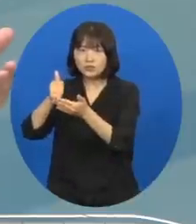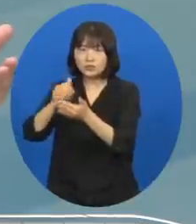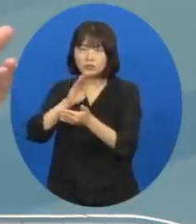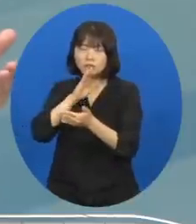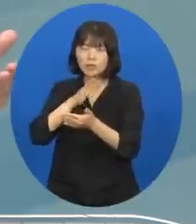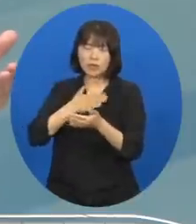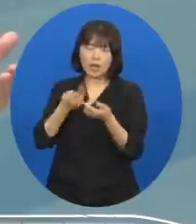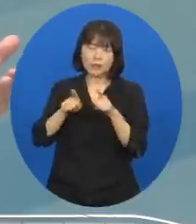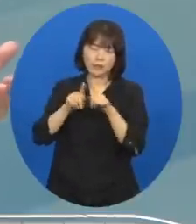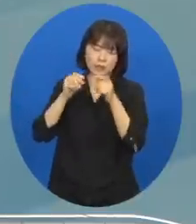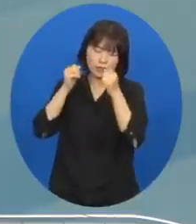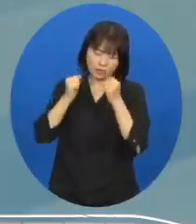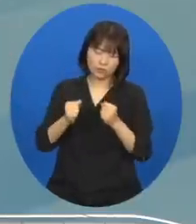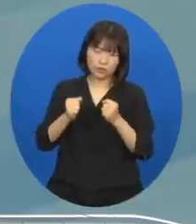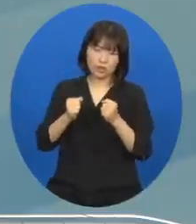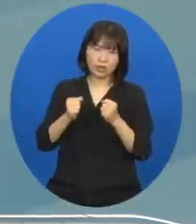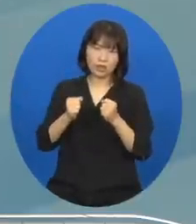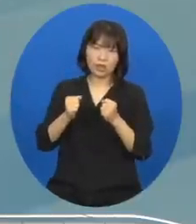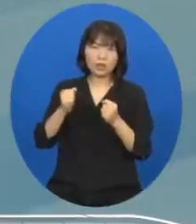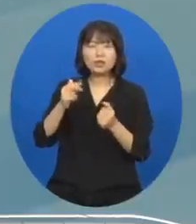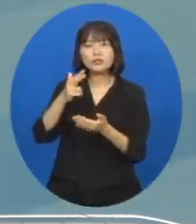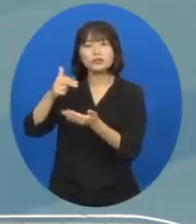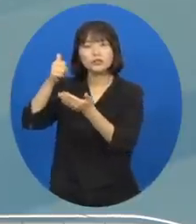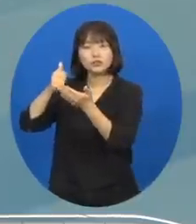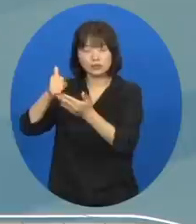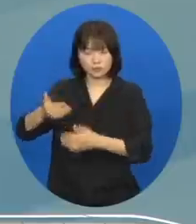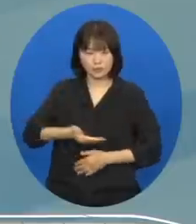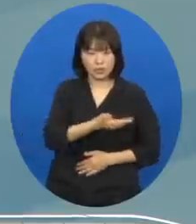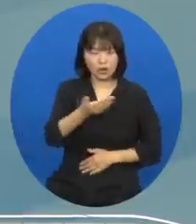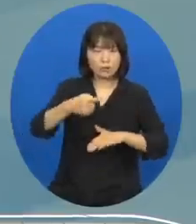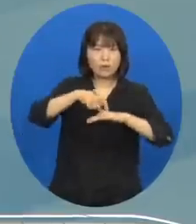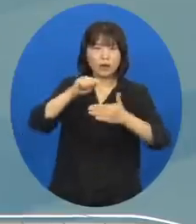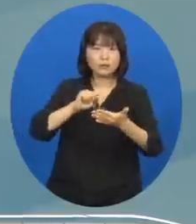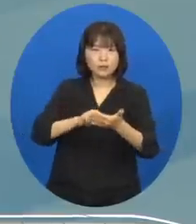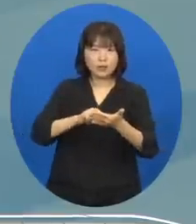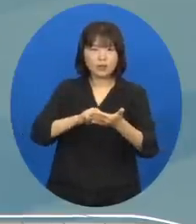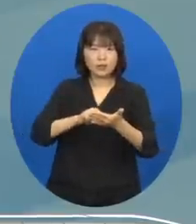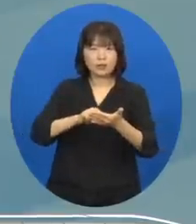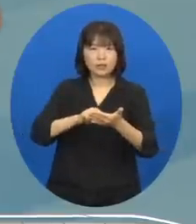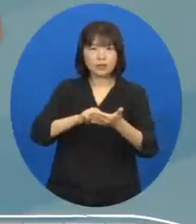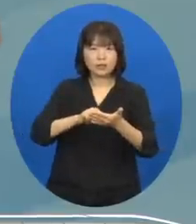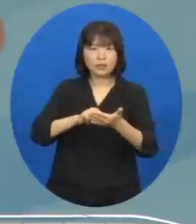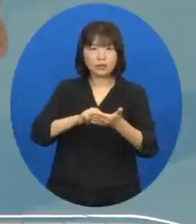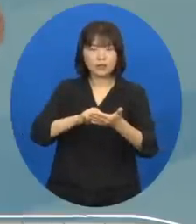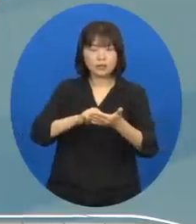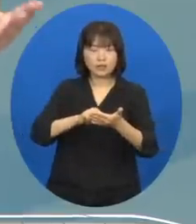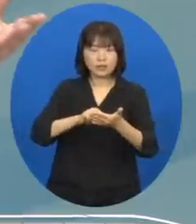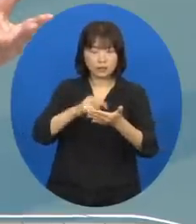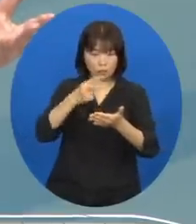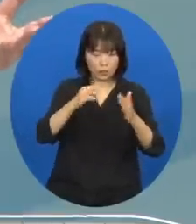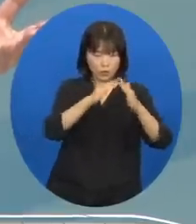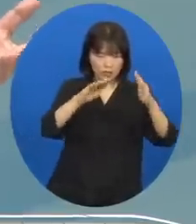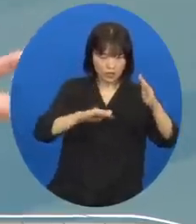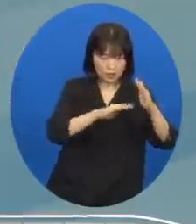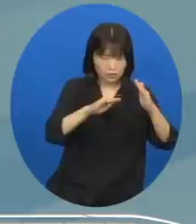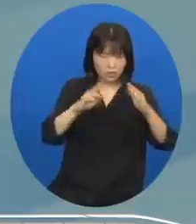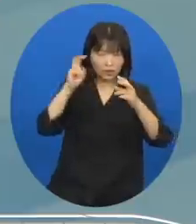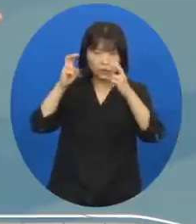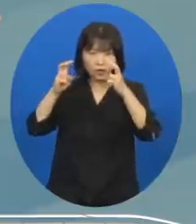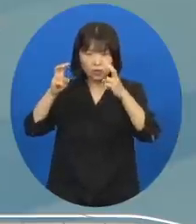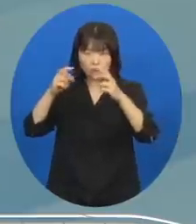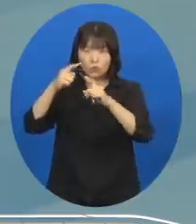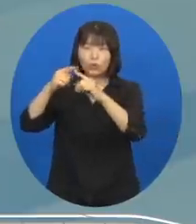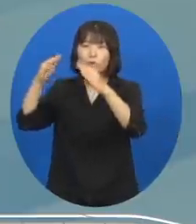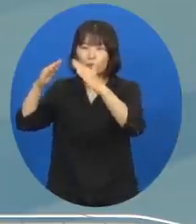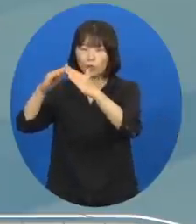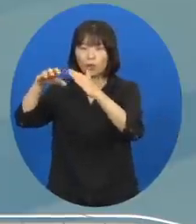함께 계시구나. 그리고 주님이 여러분의 마음의 심령도, 여러분의 가정도, 일터도, 그리고